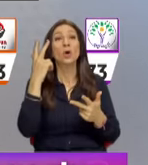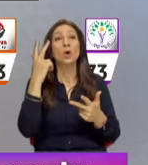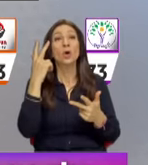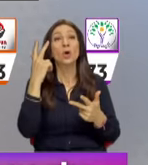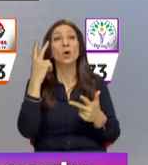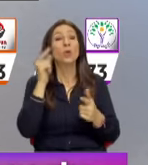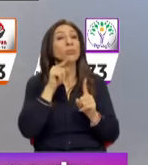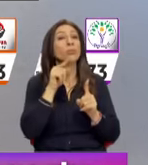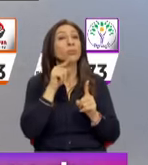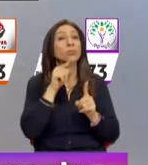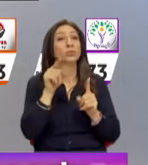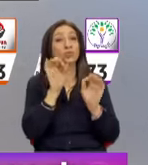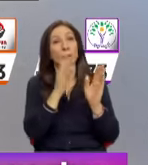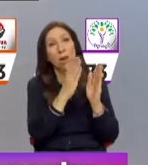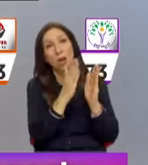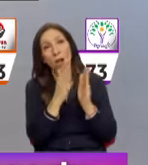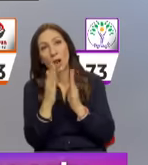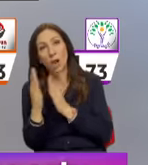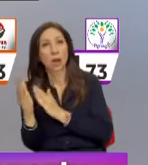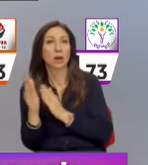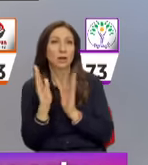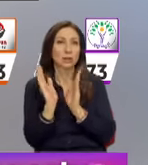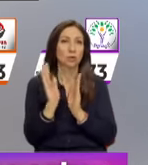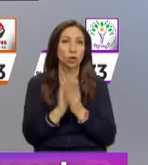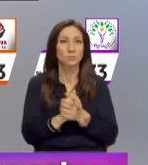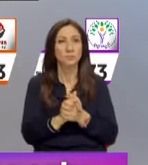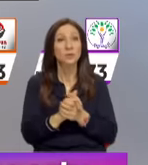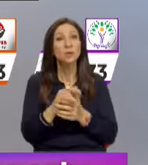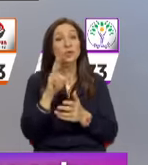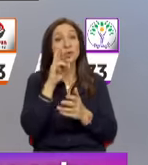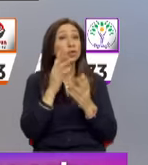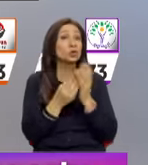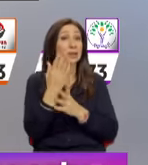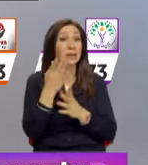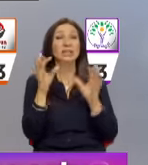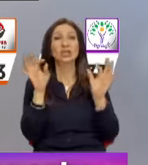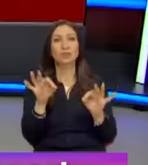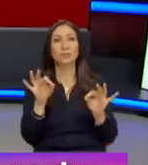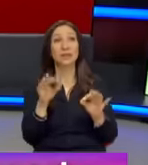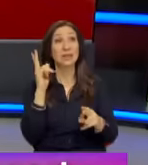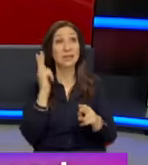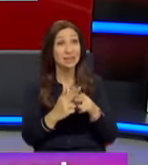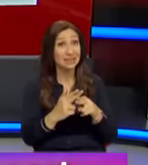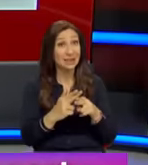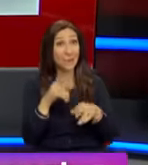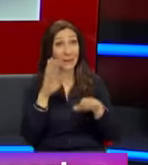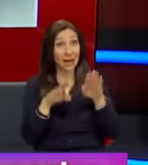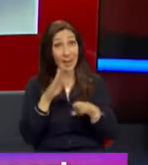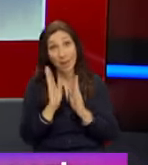diyelim. Ve buradaki durumda tabloda o şekilde sonuçlandı. Şimdi hızlı bir şekilde